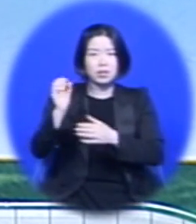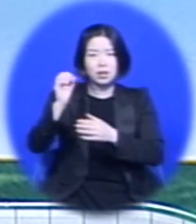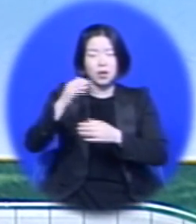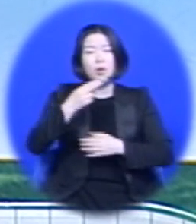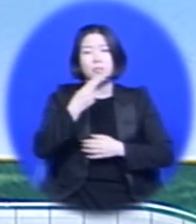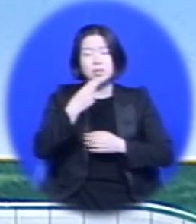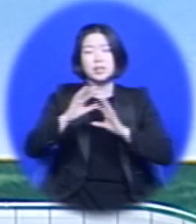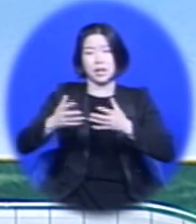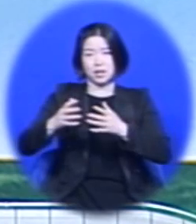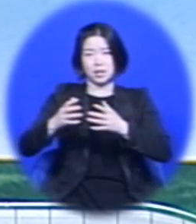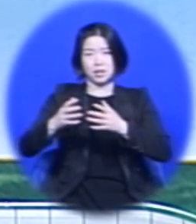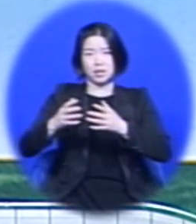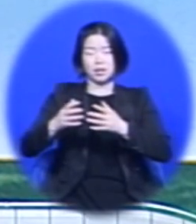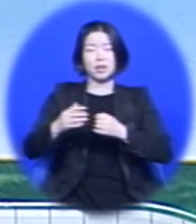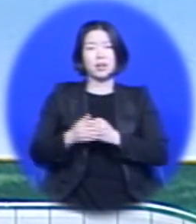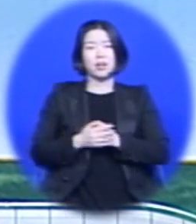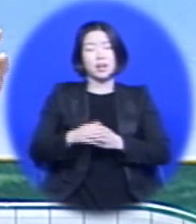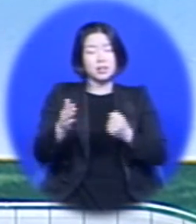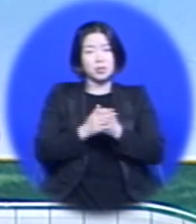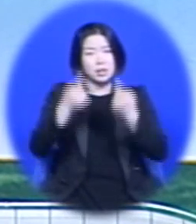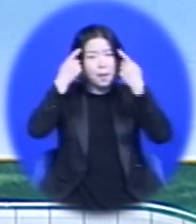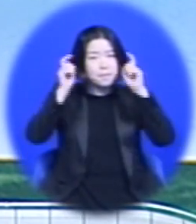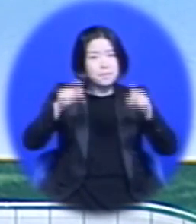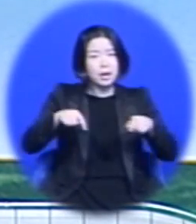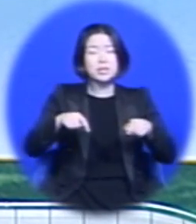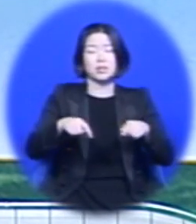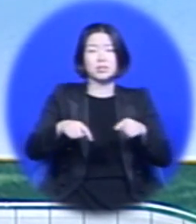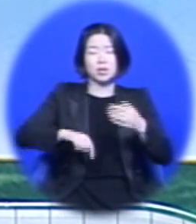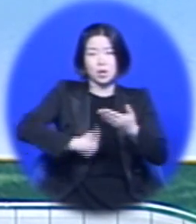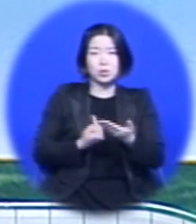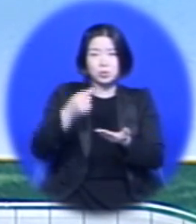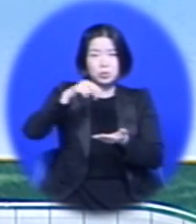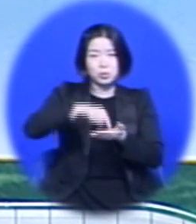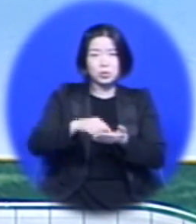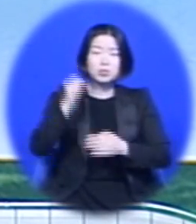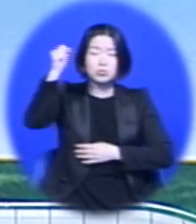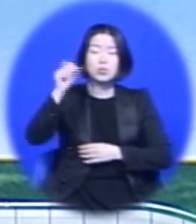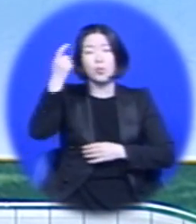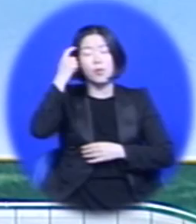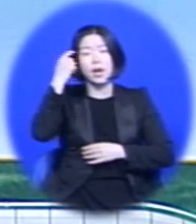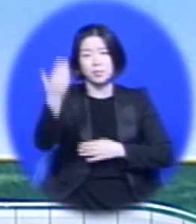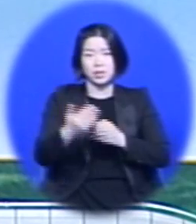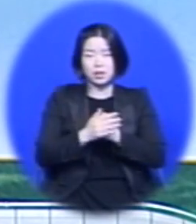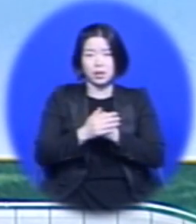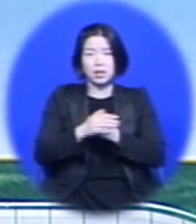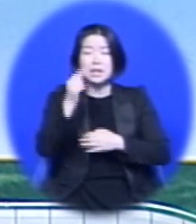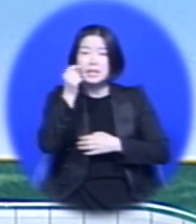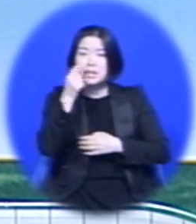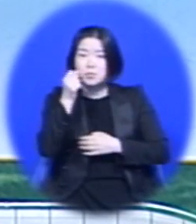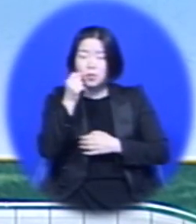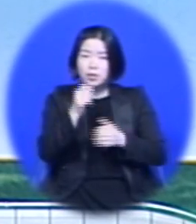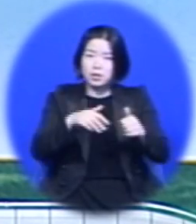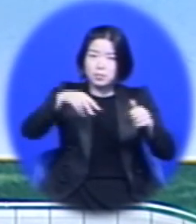그럼 어떻게 하죠? 미련한 독립운동을 왜 합니까? 일본에 붙어서 우리 집안이나 잘 돼야